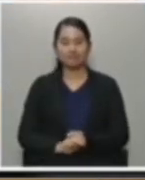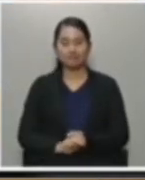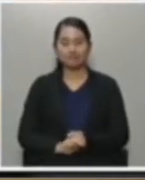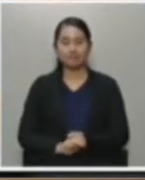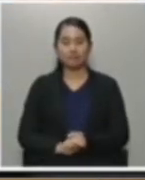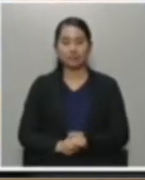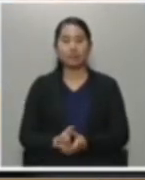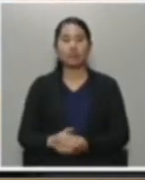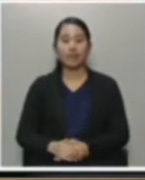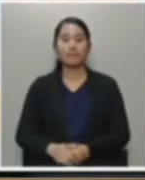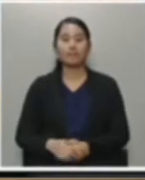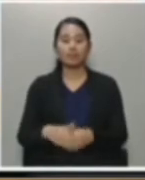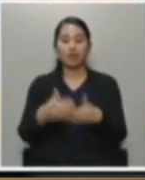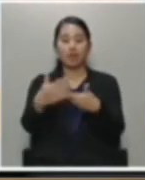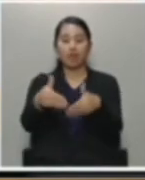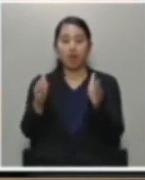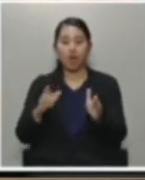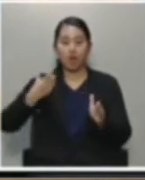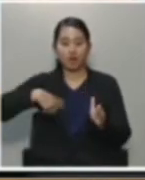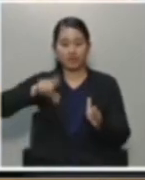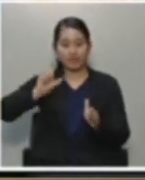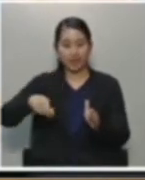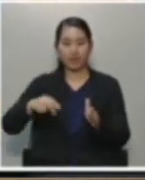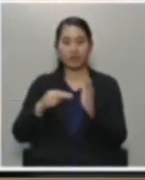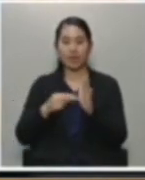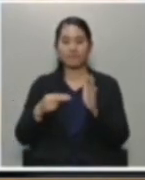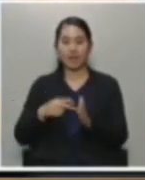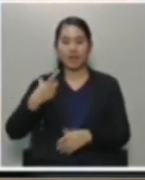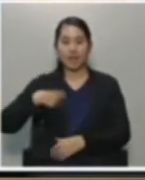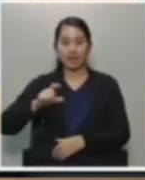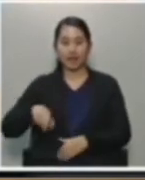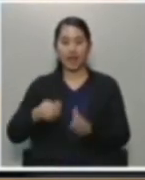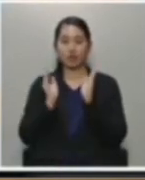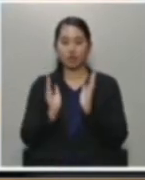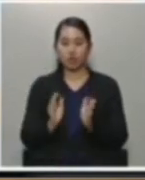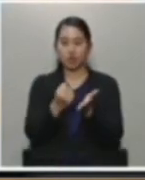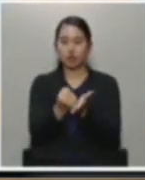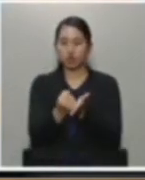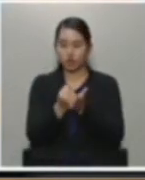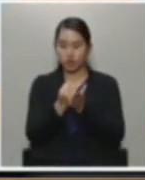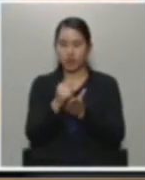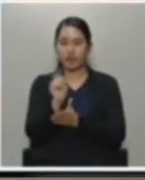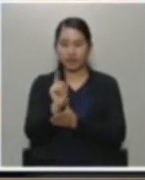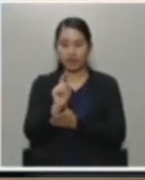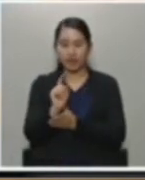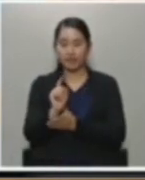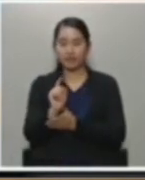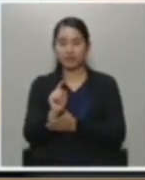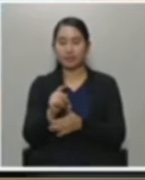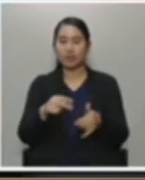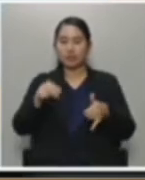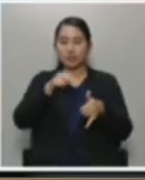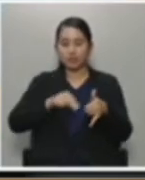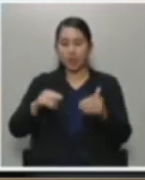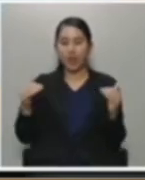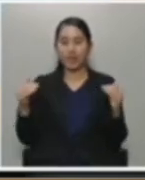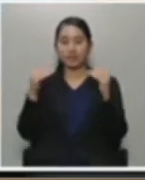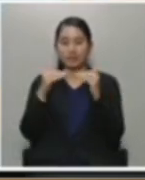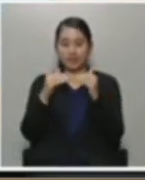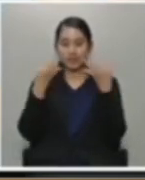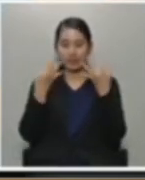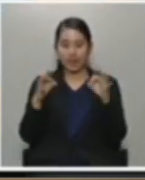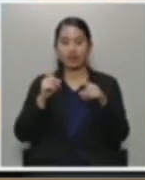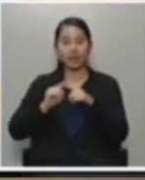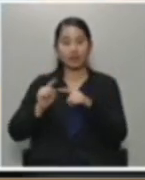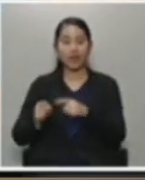าลทนายจะมีบทบาทมากในการปกป้องคุ้มครองสิทธิเสรีภาพของประชาชนแต่ท่านคนยากคนจ